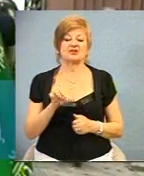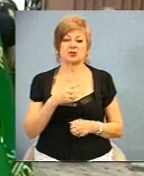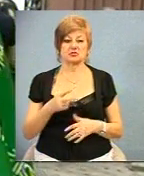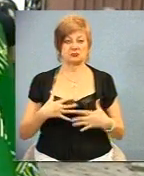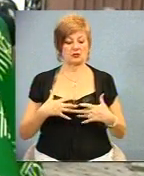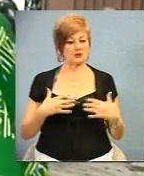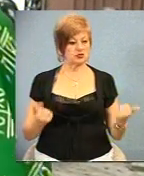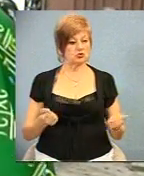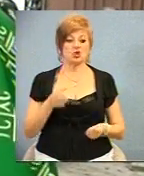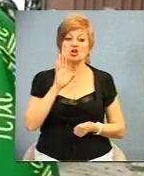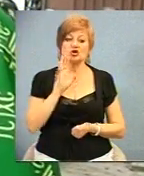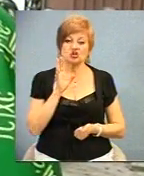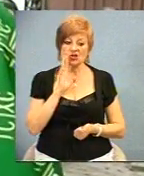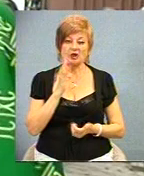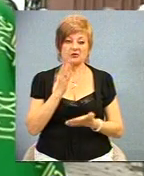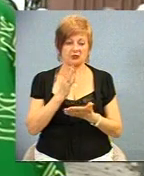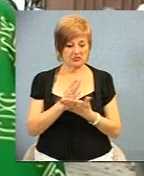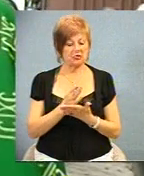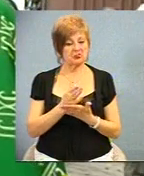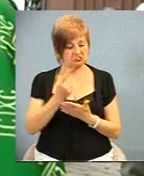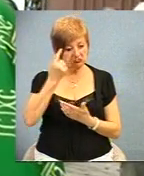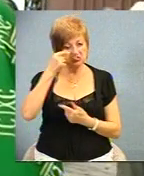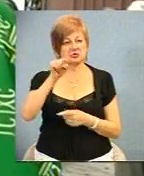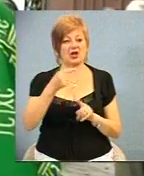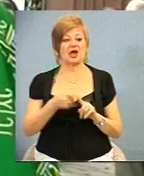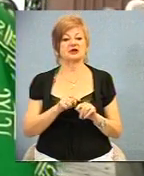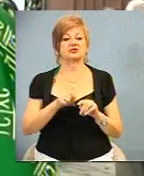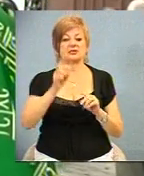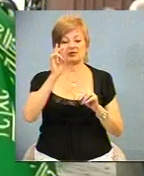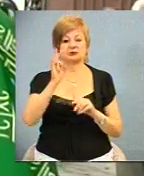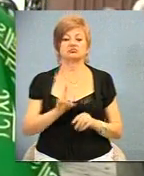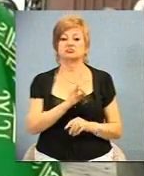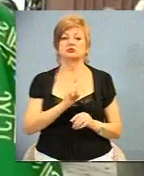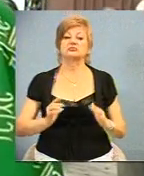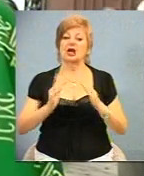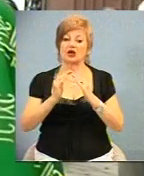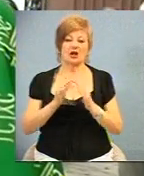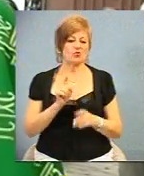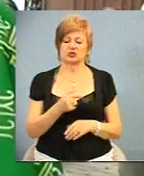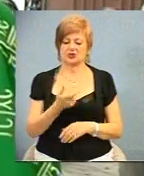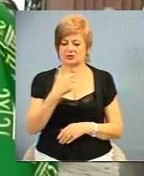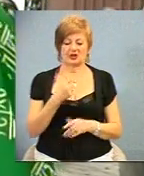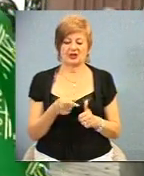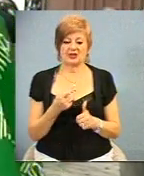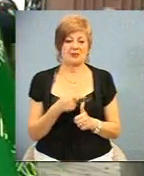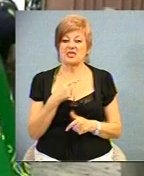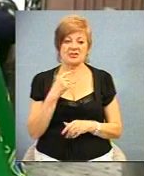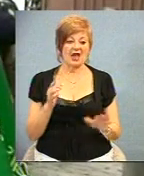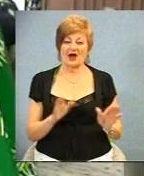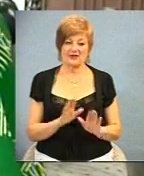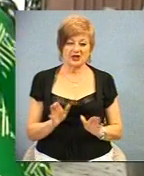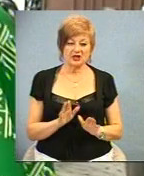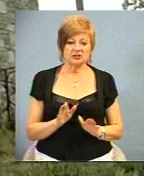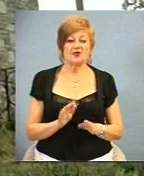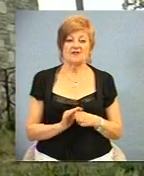жінка, яка і є фундатором цього храму. Вона не бажає, щоб було